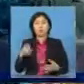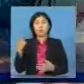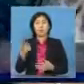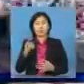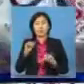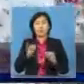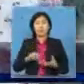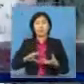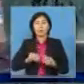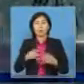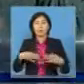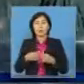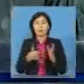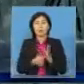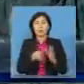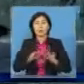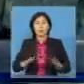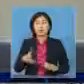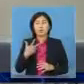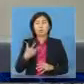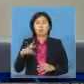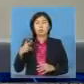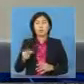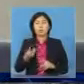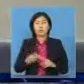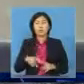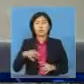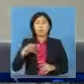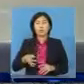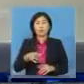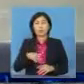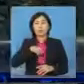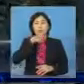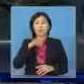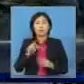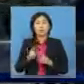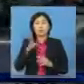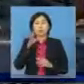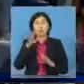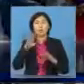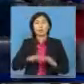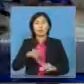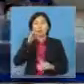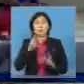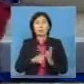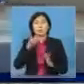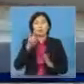хозяйством. Всего в семье 6 детей, 3 девочки и 3 мальчика. Старшему ребенку 11 лет, а младшему всего 7